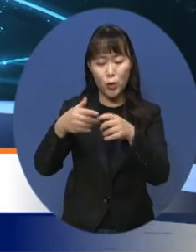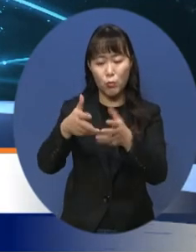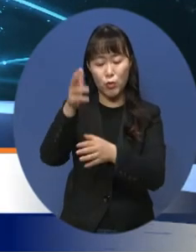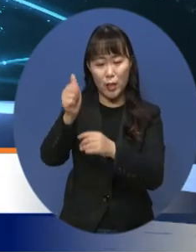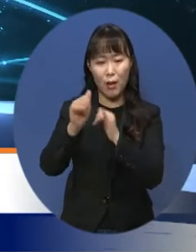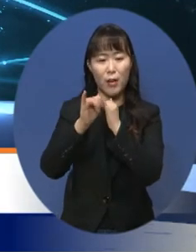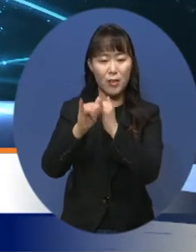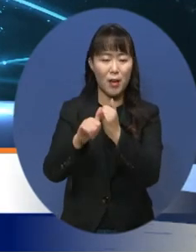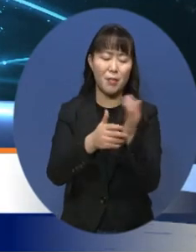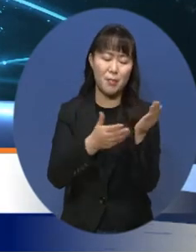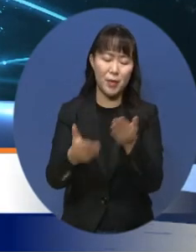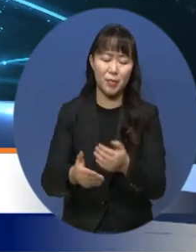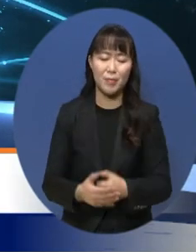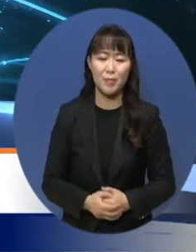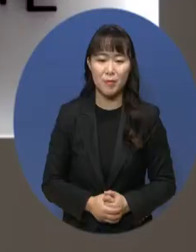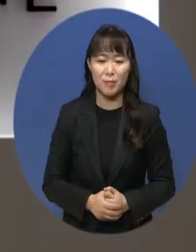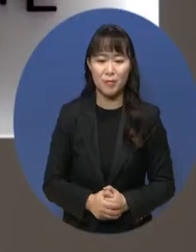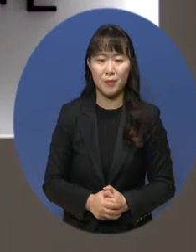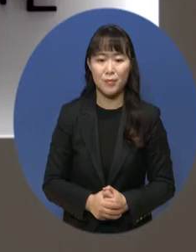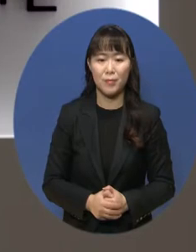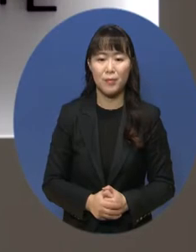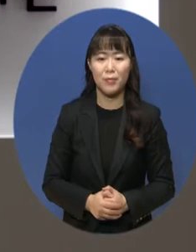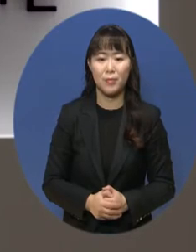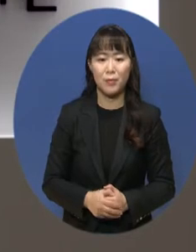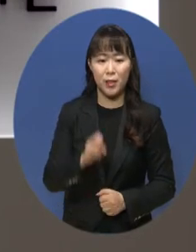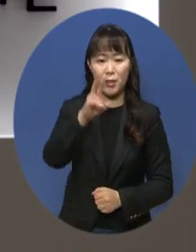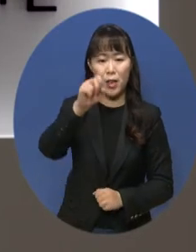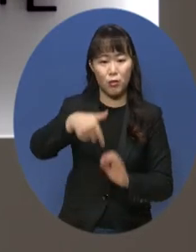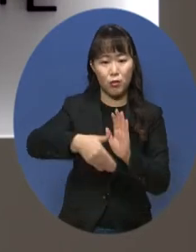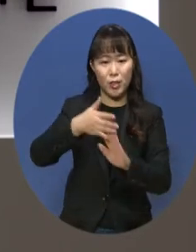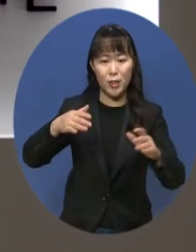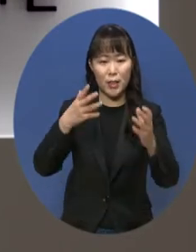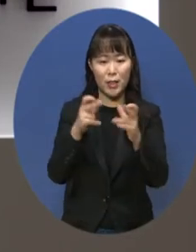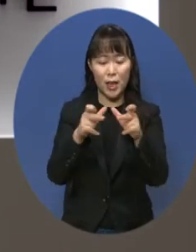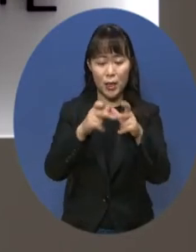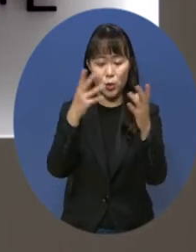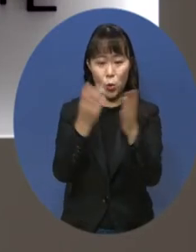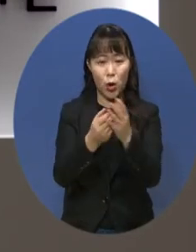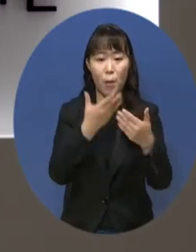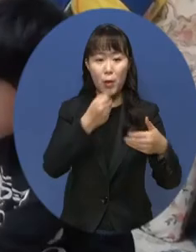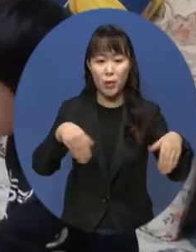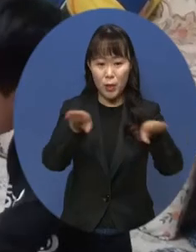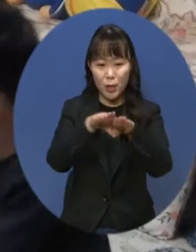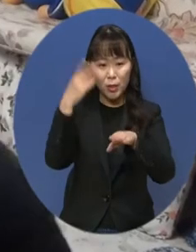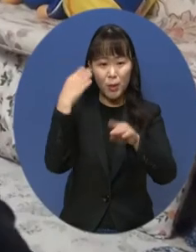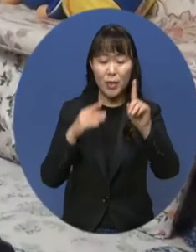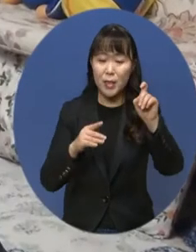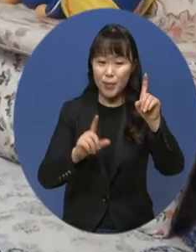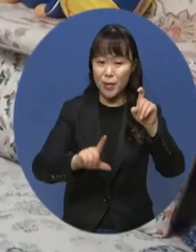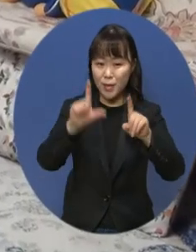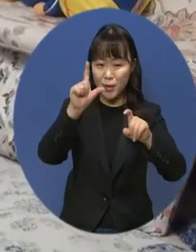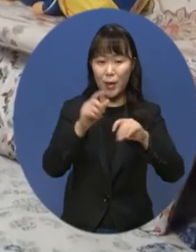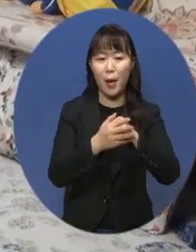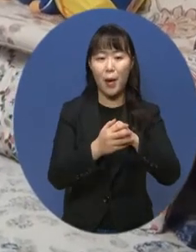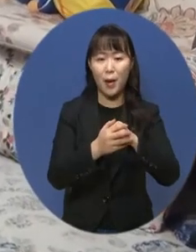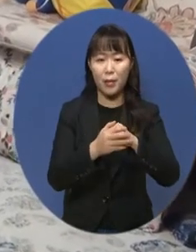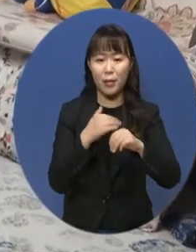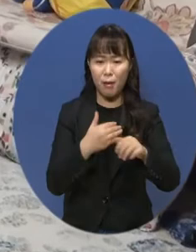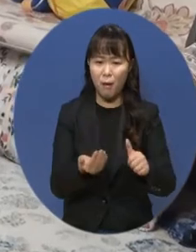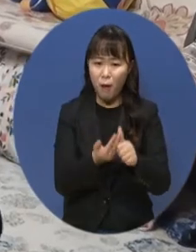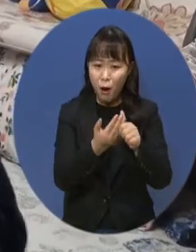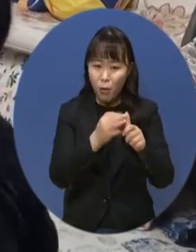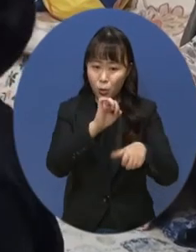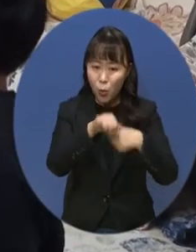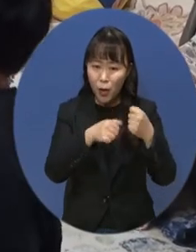보도에 정운선 기자입니다. 양주시 장애인 종합복지관이 지난 11일 반려로봇